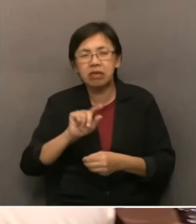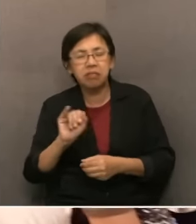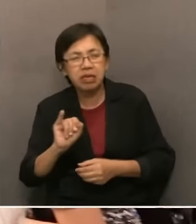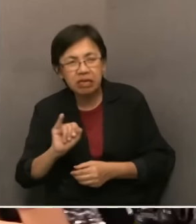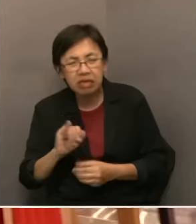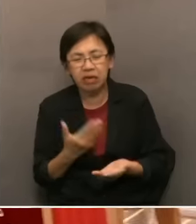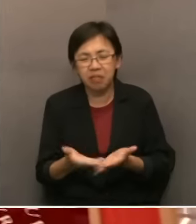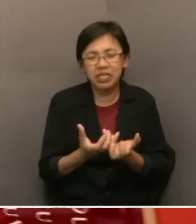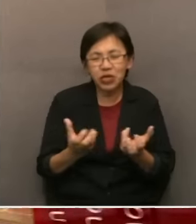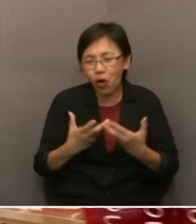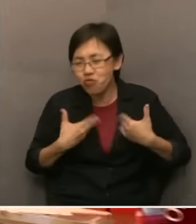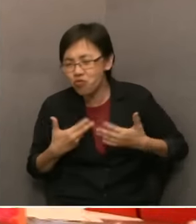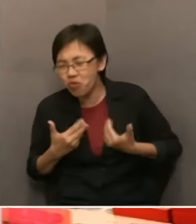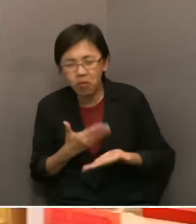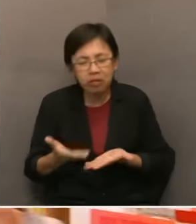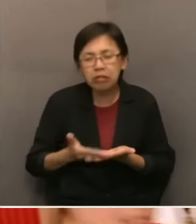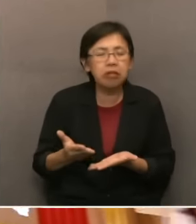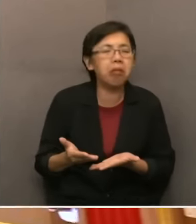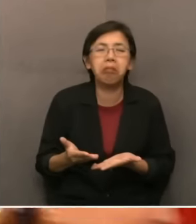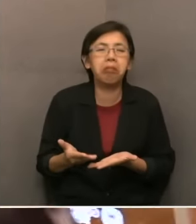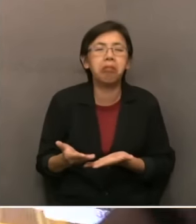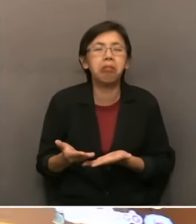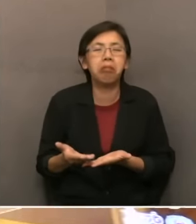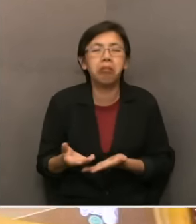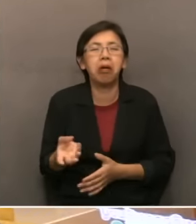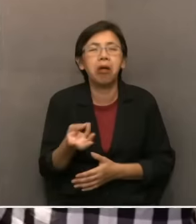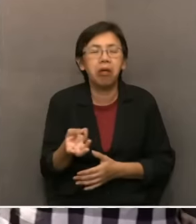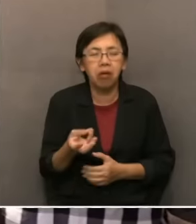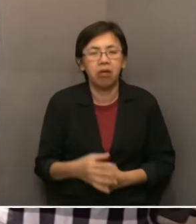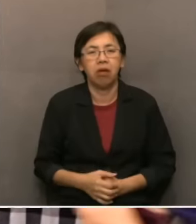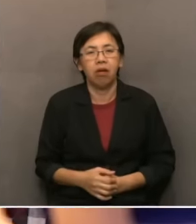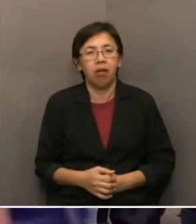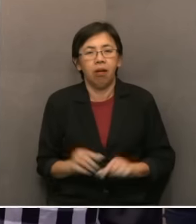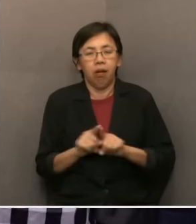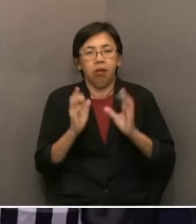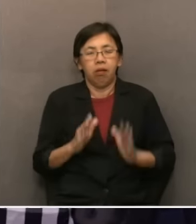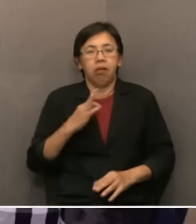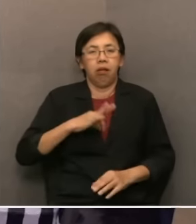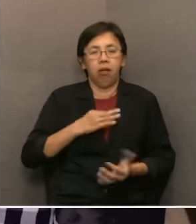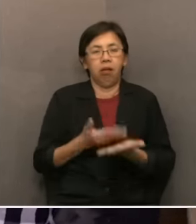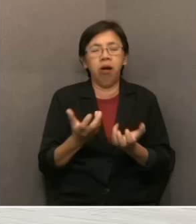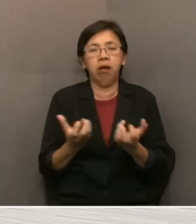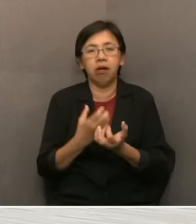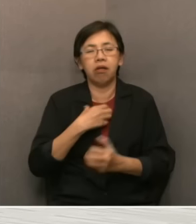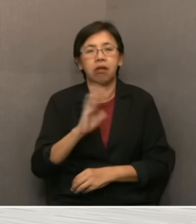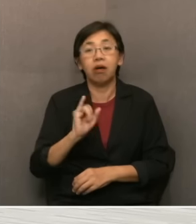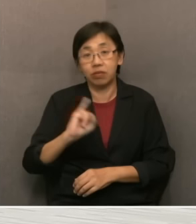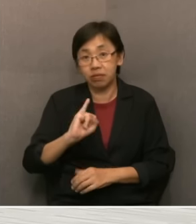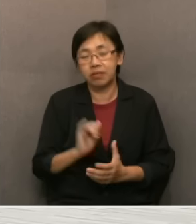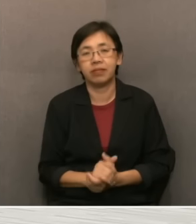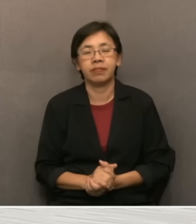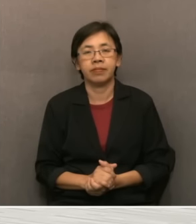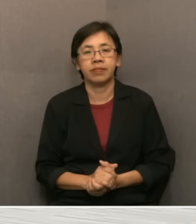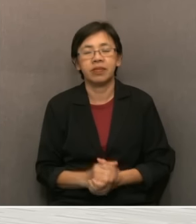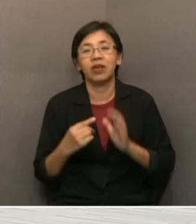ของเพื่อความแบบบันเทิงใจแบบแต่ก่อนเงี้ยมันก็คงต้องแผ่วลงเหมือนมันไม่มีจิตใจที่จะซื้อของถมั้ยอาจารย์ใช่แล้วอีกอย่างนึง